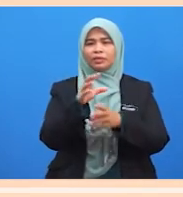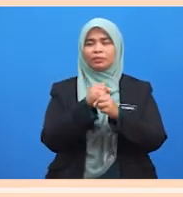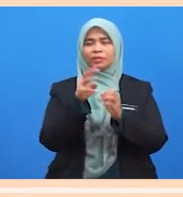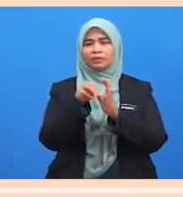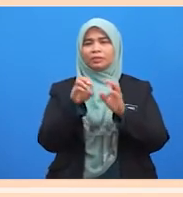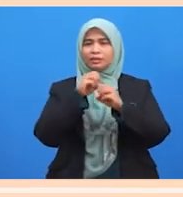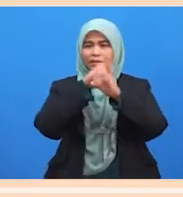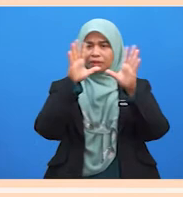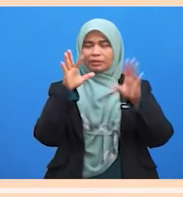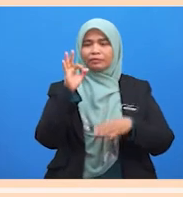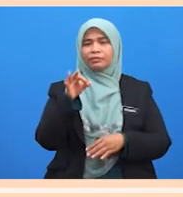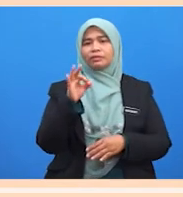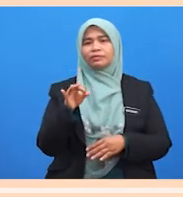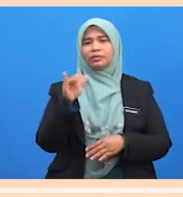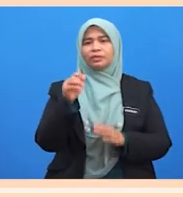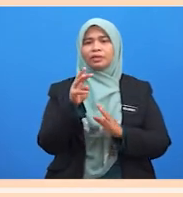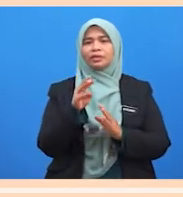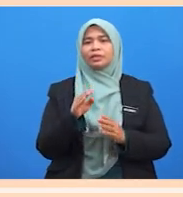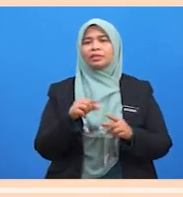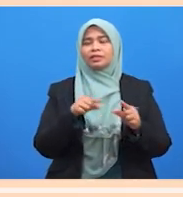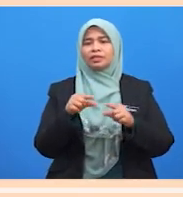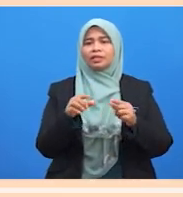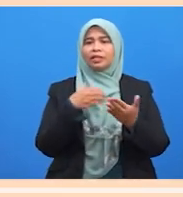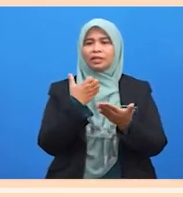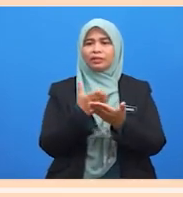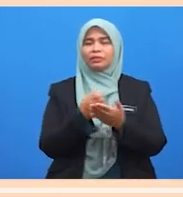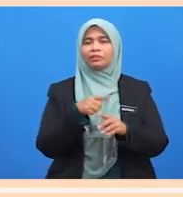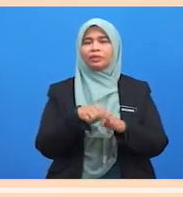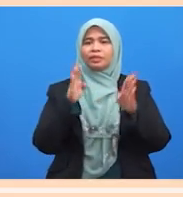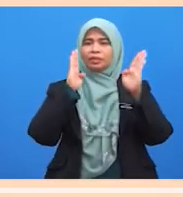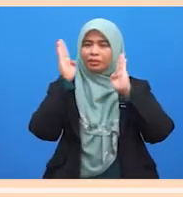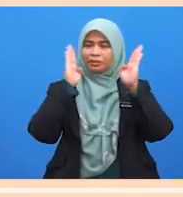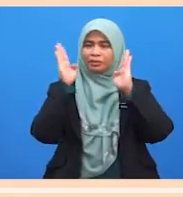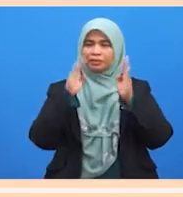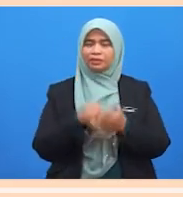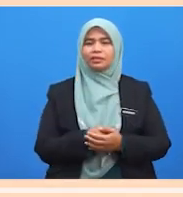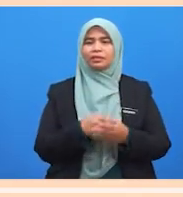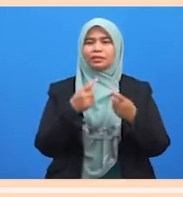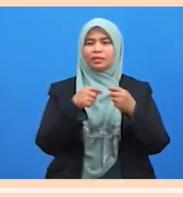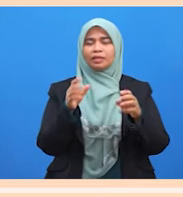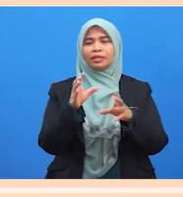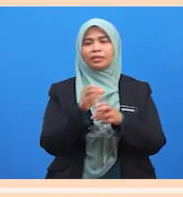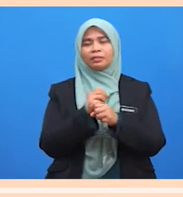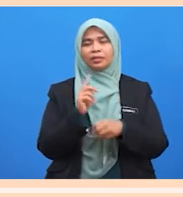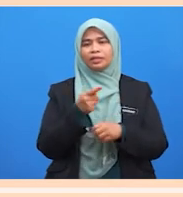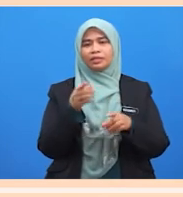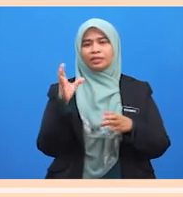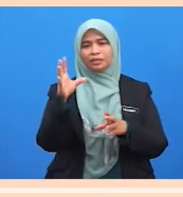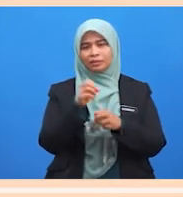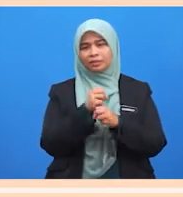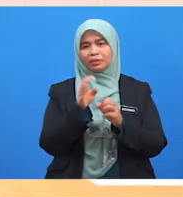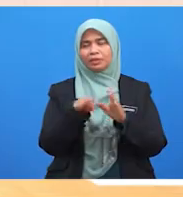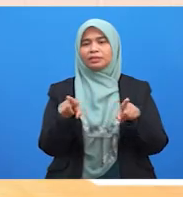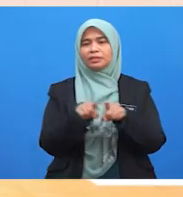menjelaskan faktor-faktor yang mempengaruhi kegiatan ekonomi di Malaysia telah dapat kita capai